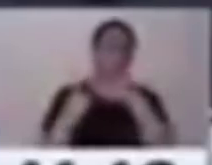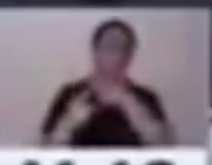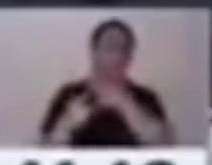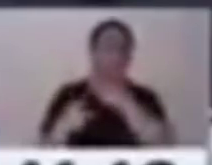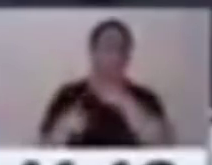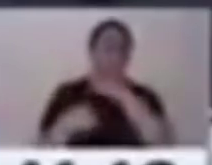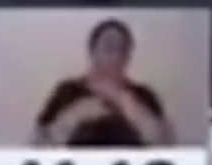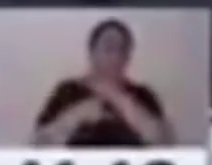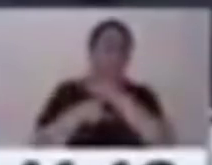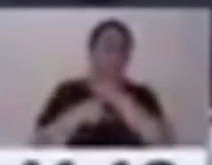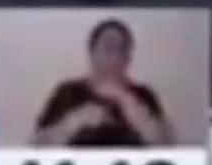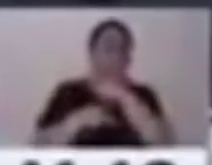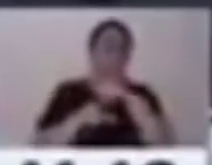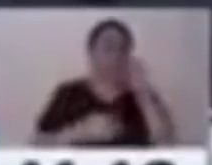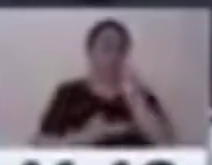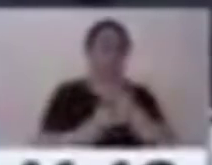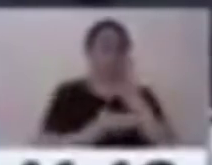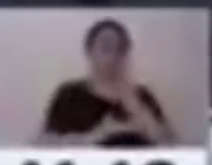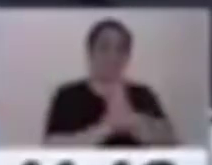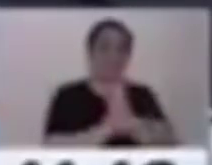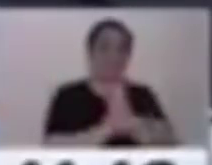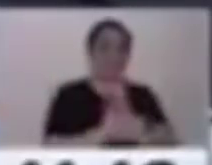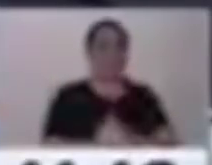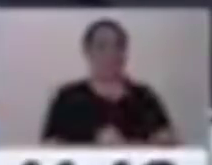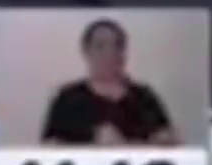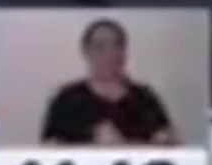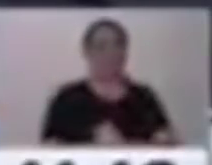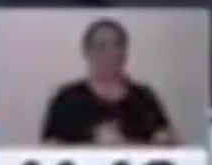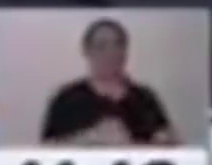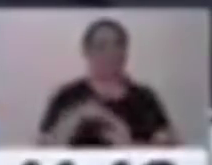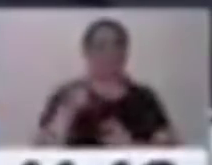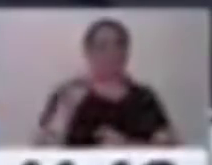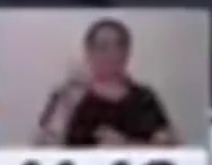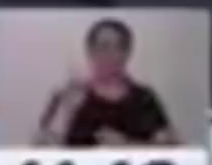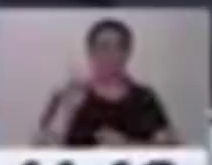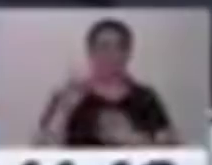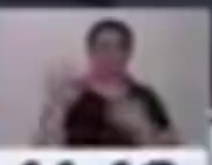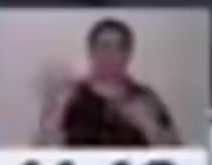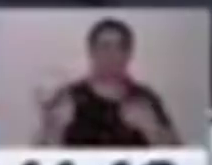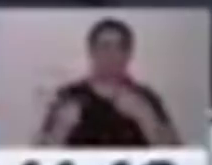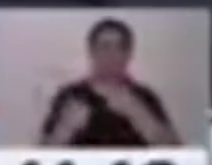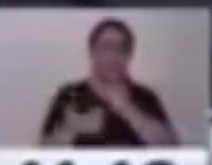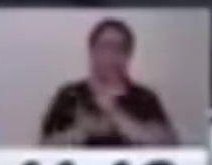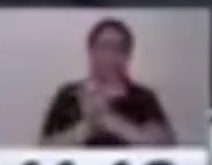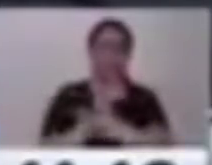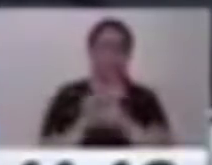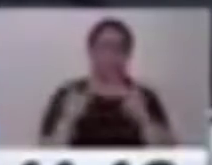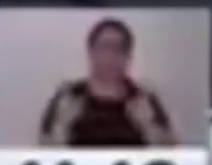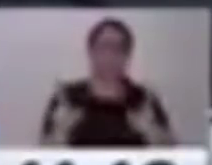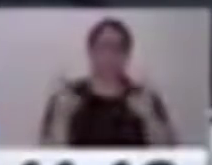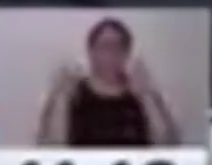sa Tawi-Tawi, ano po yung tulong na naipaabot ng DSWD sa kanila?